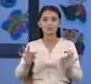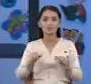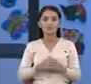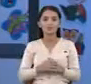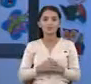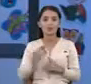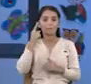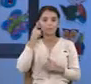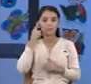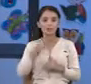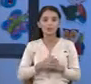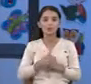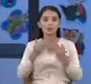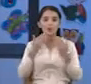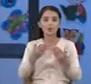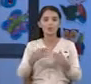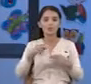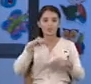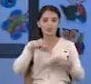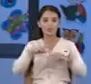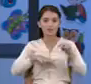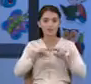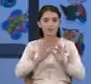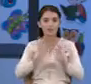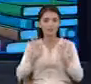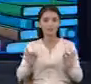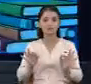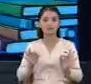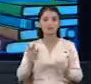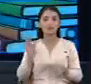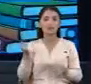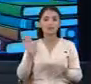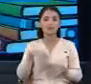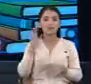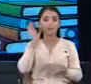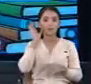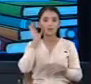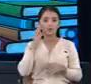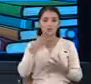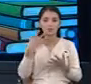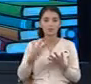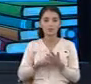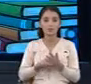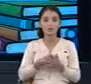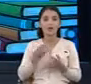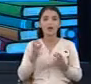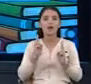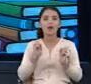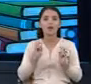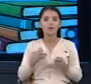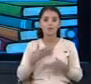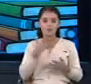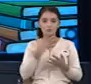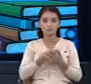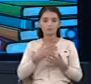с хорошими мыслями. А у вас хорошее настроение? Давайте послушаем себя. Какое